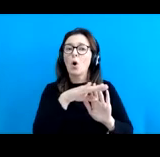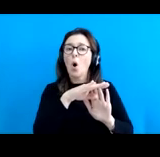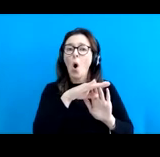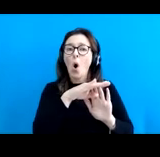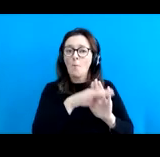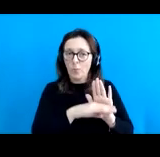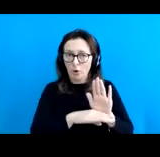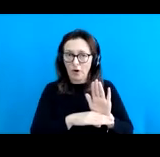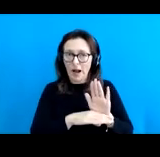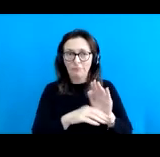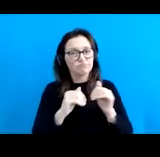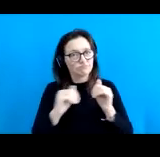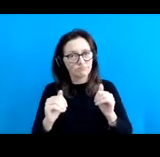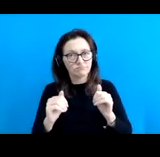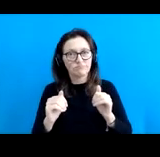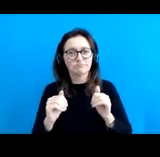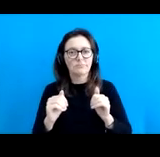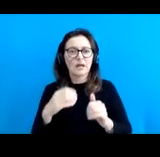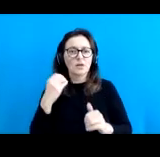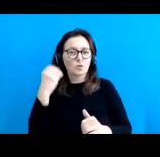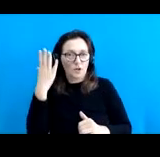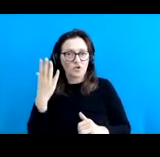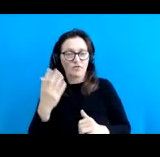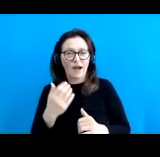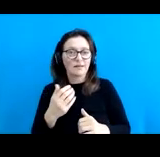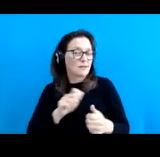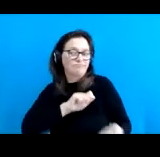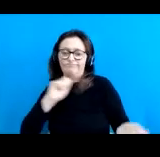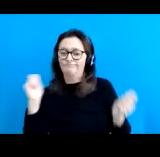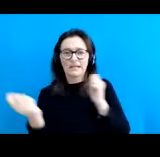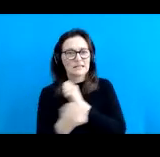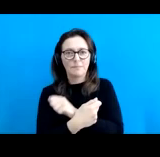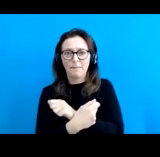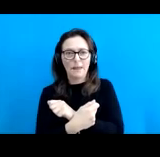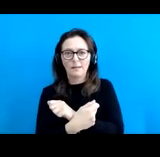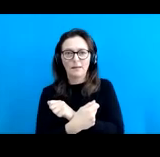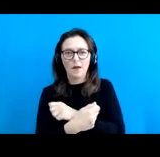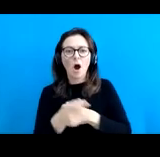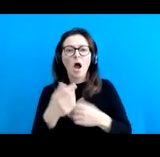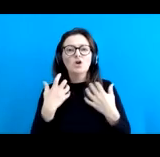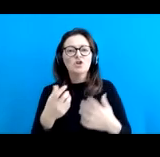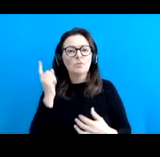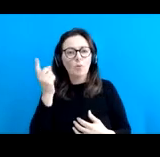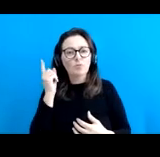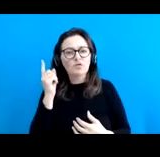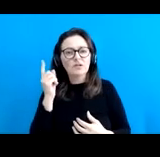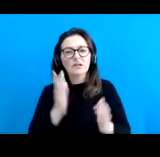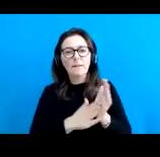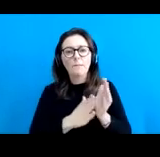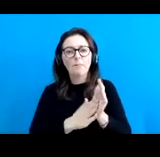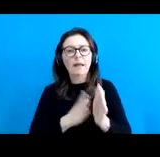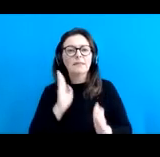in izobraževanja, drastično spremeni. Predvsem bi želeli opozoriti na pomen nadaljnega, torej